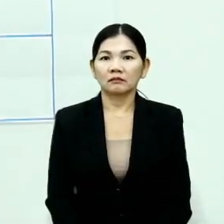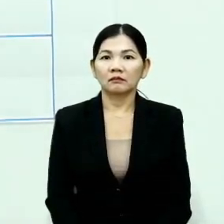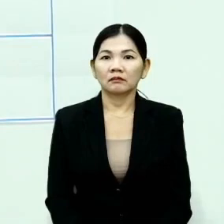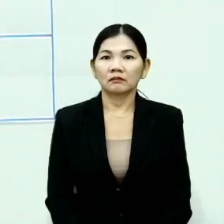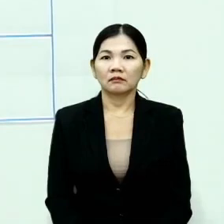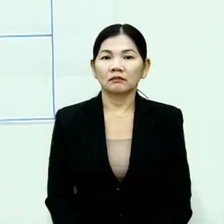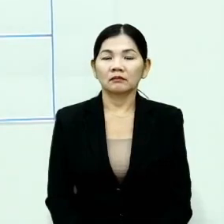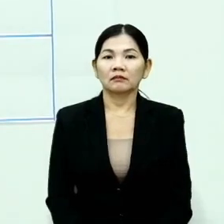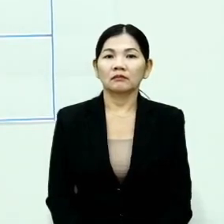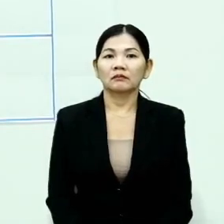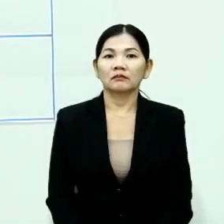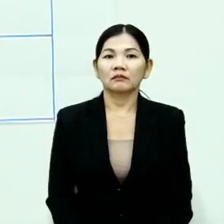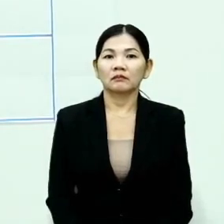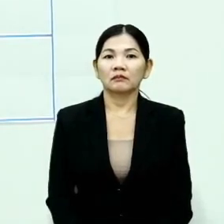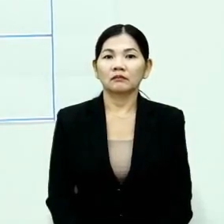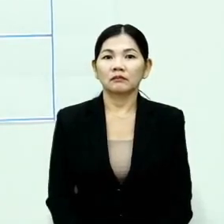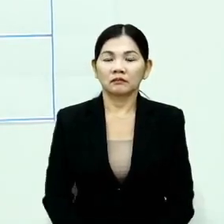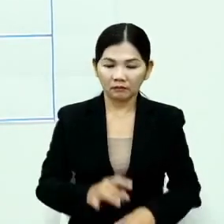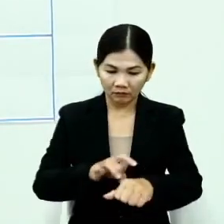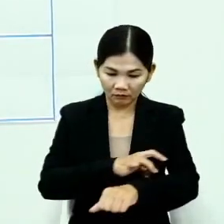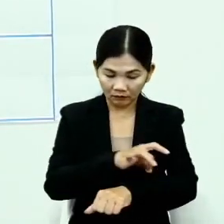ទេអ្នកគ្រូទុកពេលឲ្យកូនក